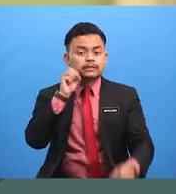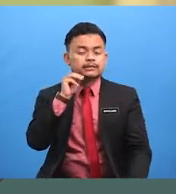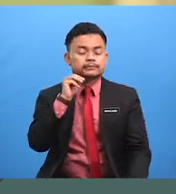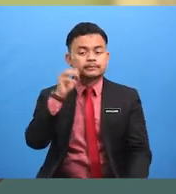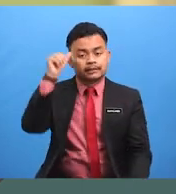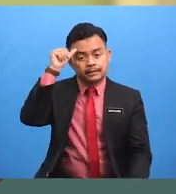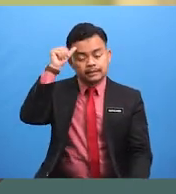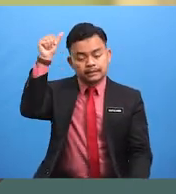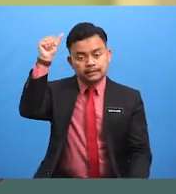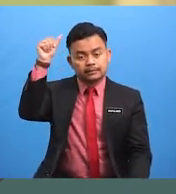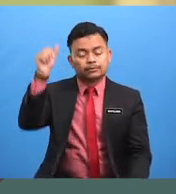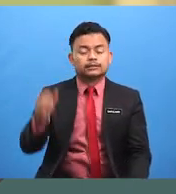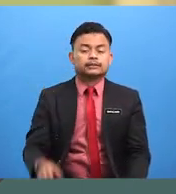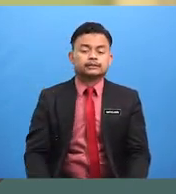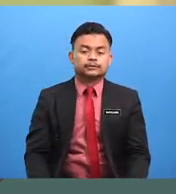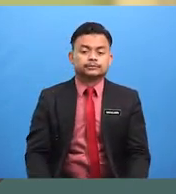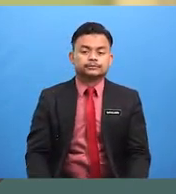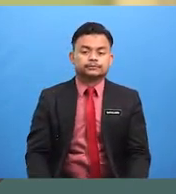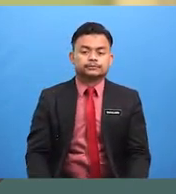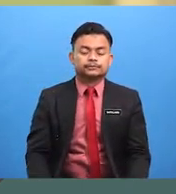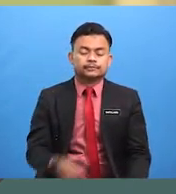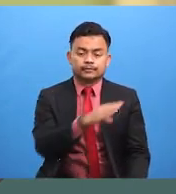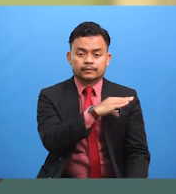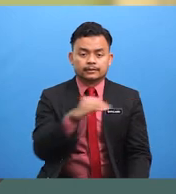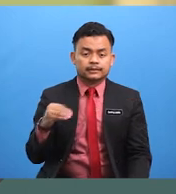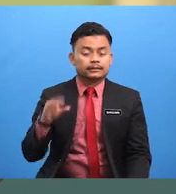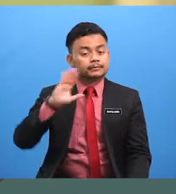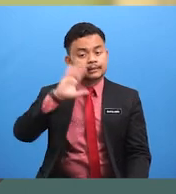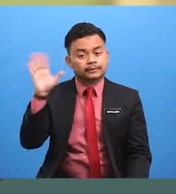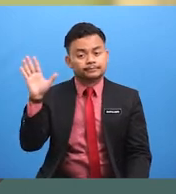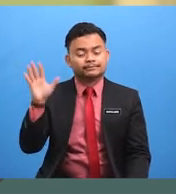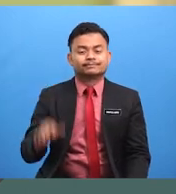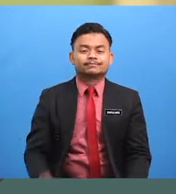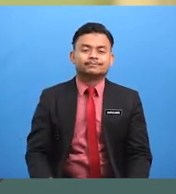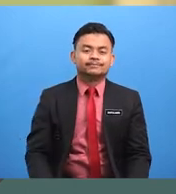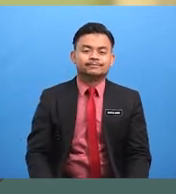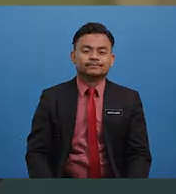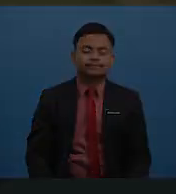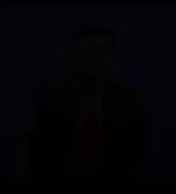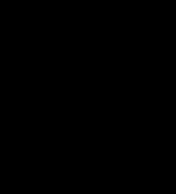Assalamualaikum warahmatullahi wabarakatuh dan bye!